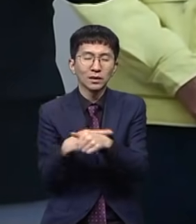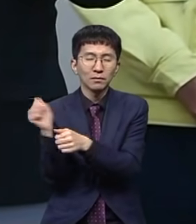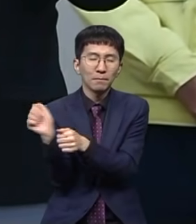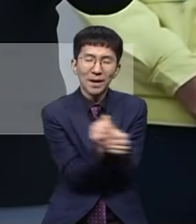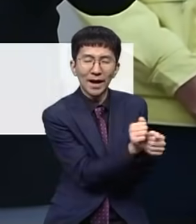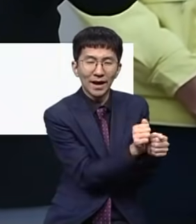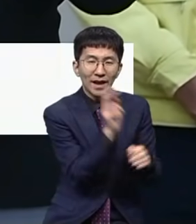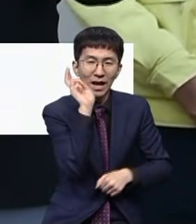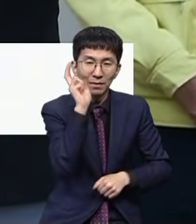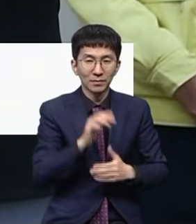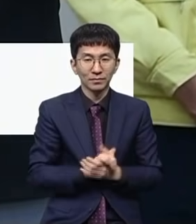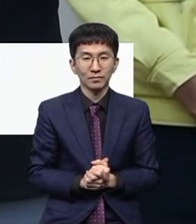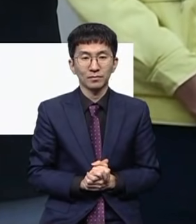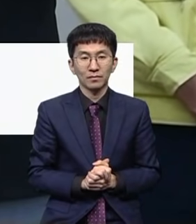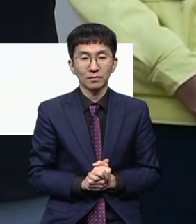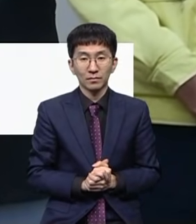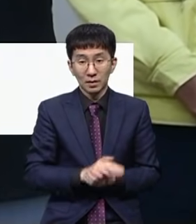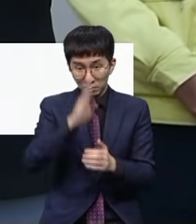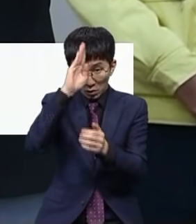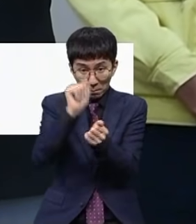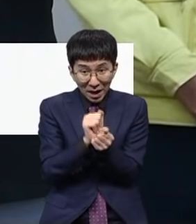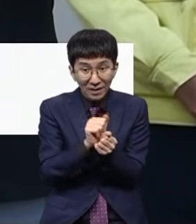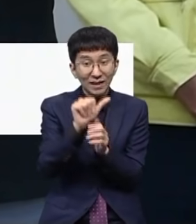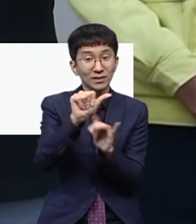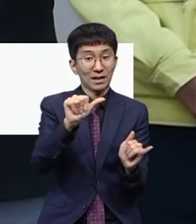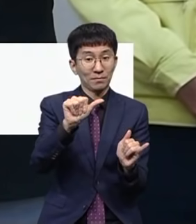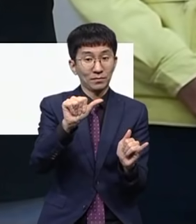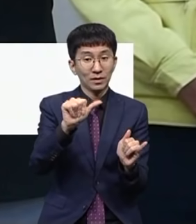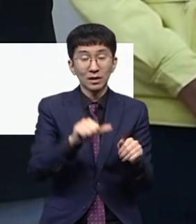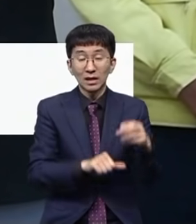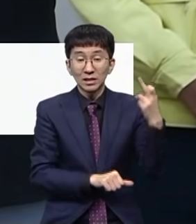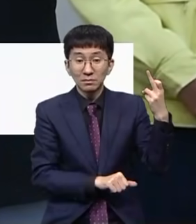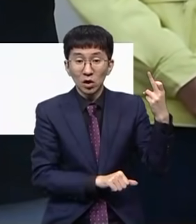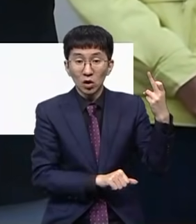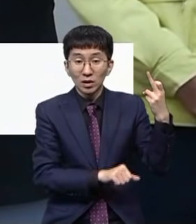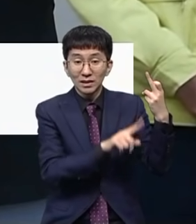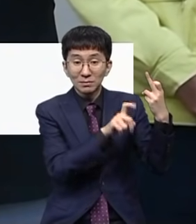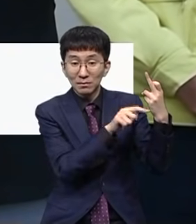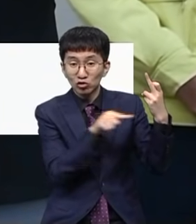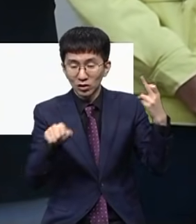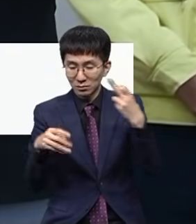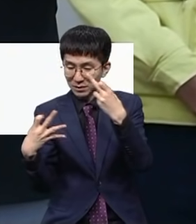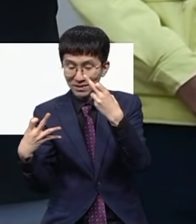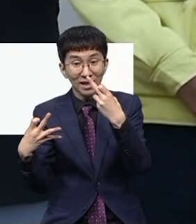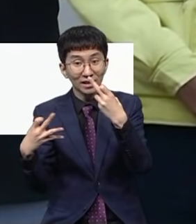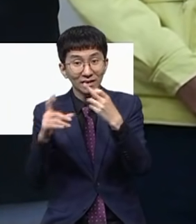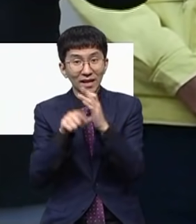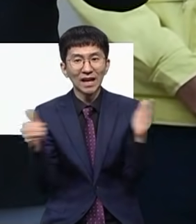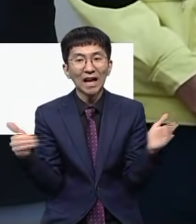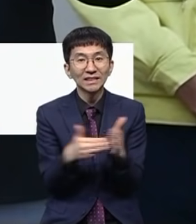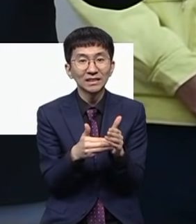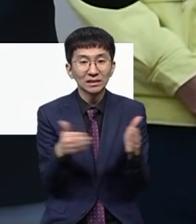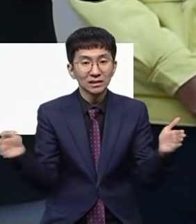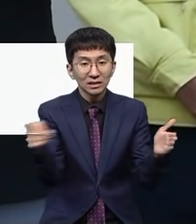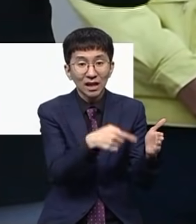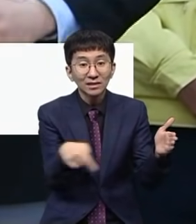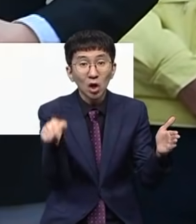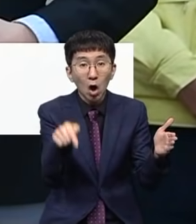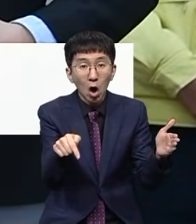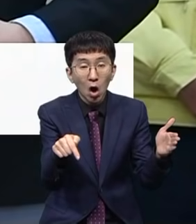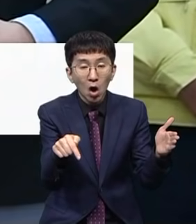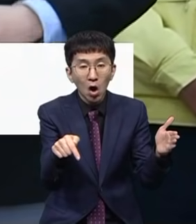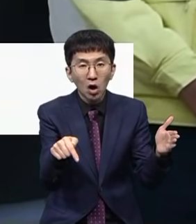보입니다. 확진자 5명이 12월 11일부터 12월 14일까지